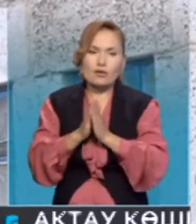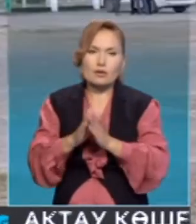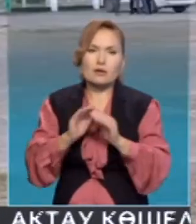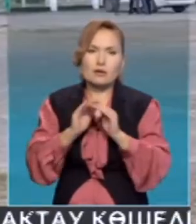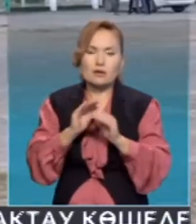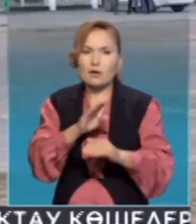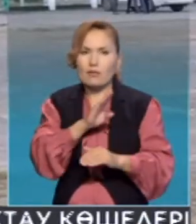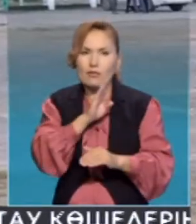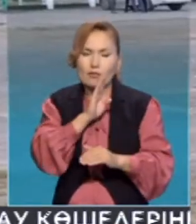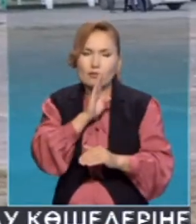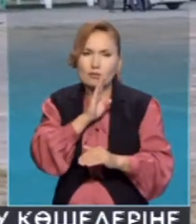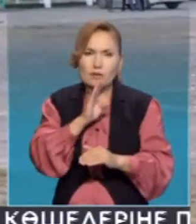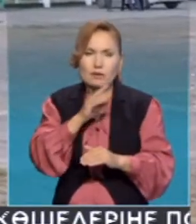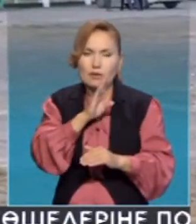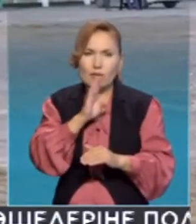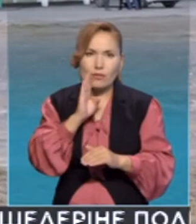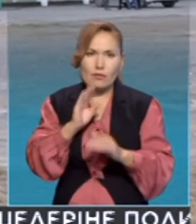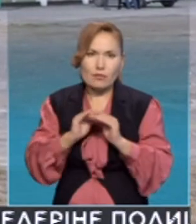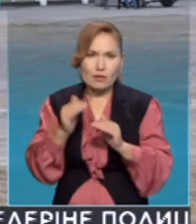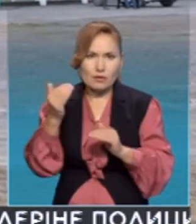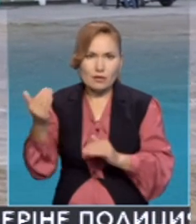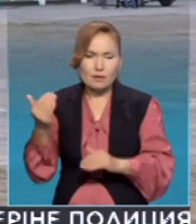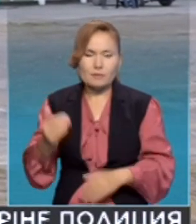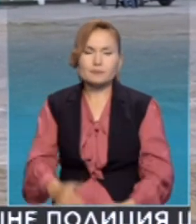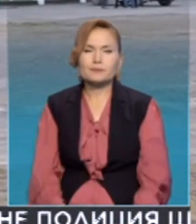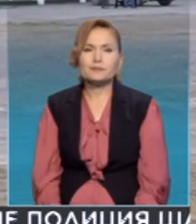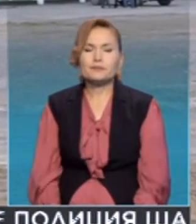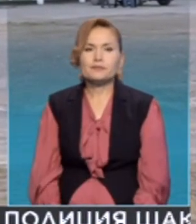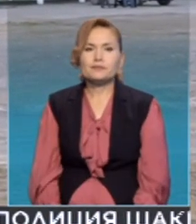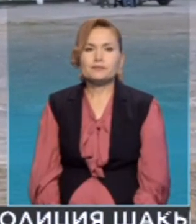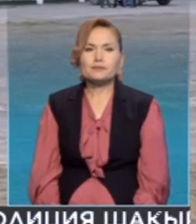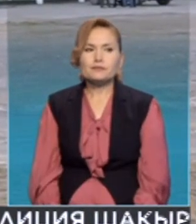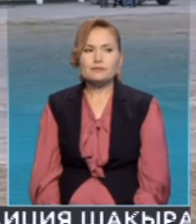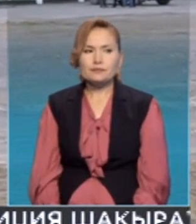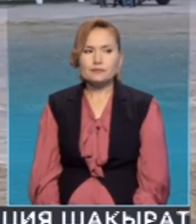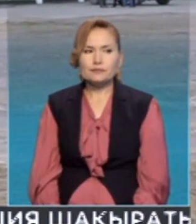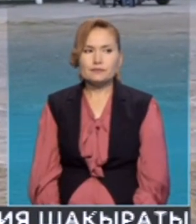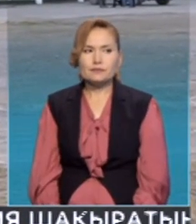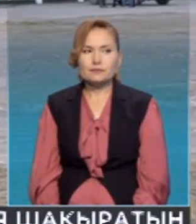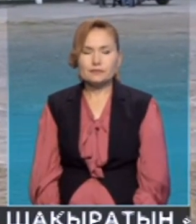қорқады. Ержан Жақып, Серік Нұртаза, Қазақстан ұлттық арнасы, Абай облысы.